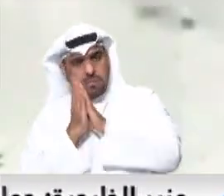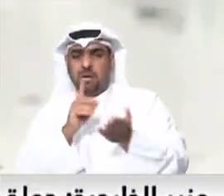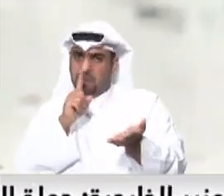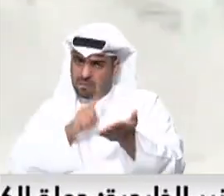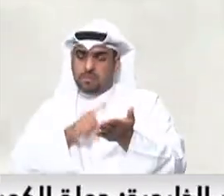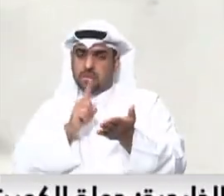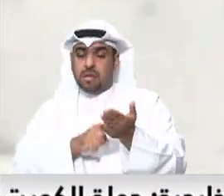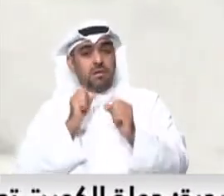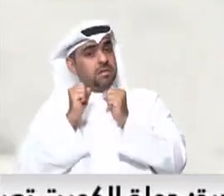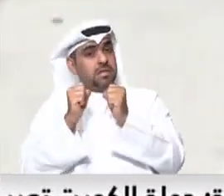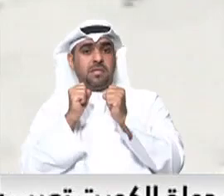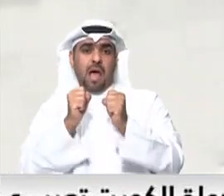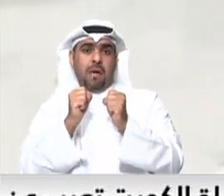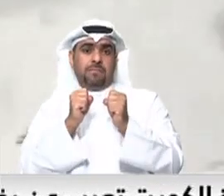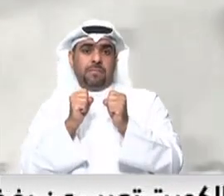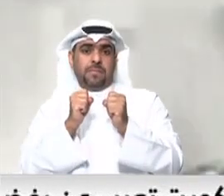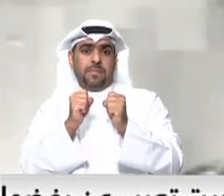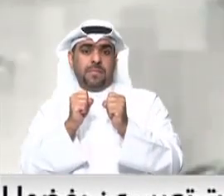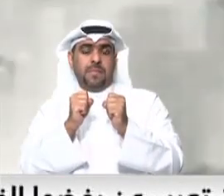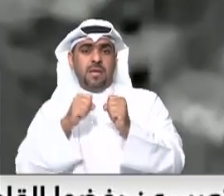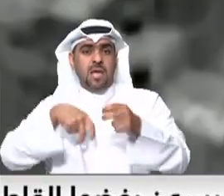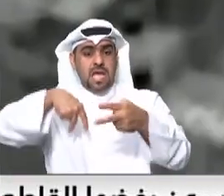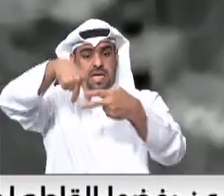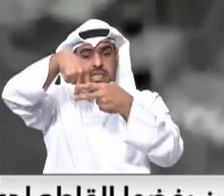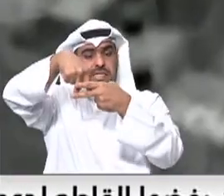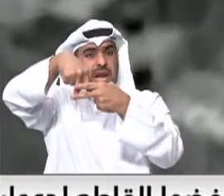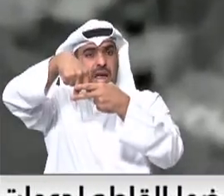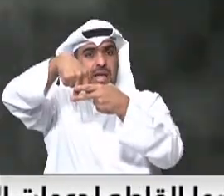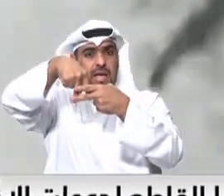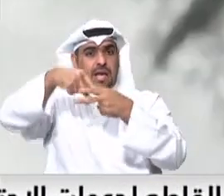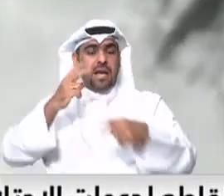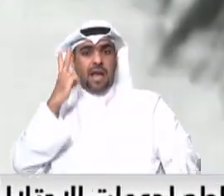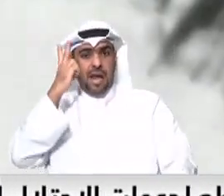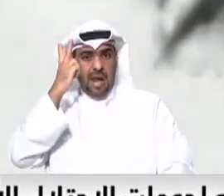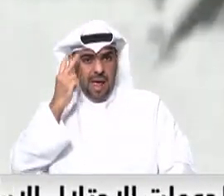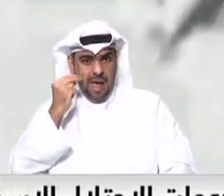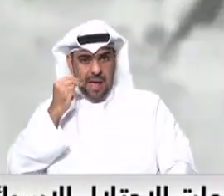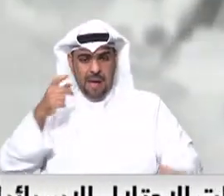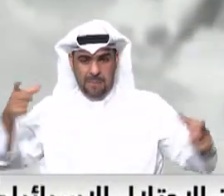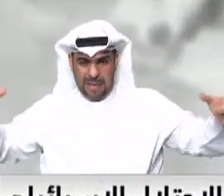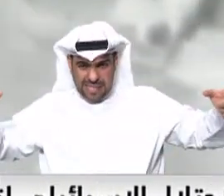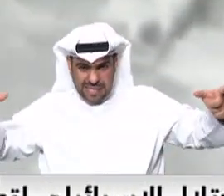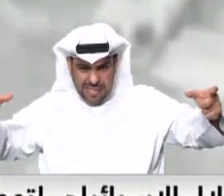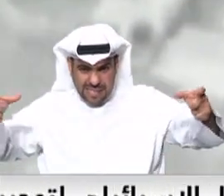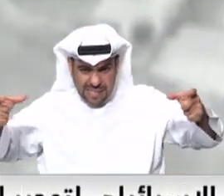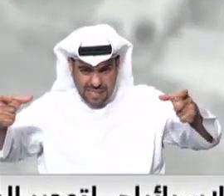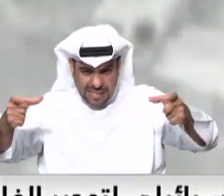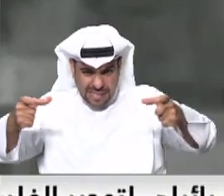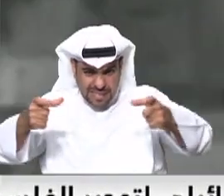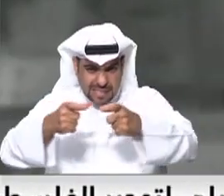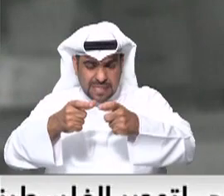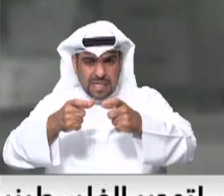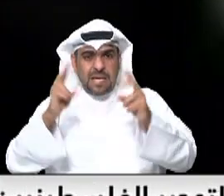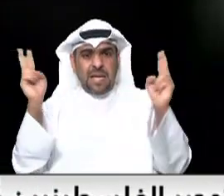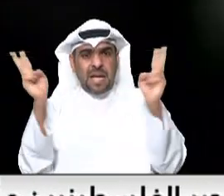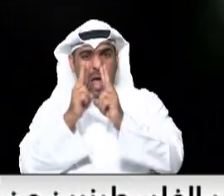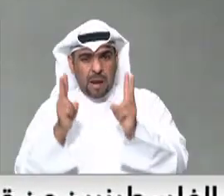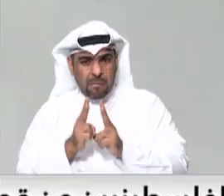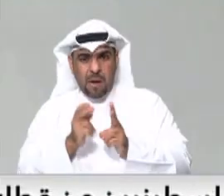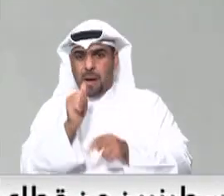الاحتلال يريد حصر كل سكان القطاع في منطقة واحدة ويريد قطع عنهم كل